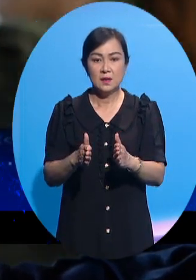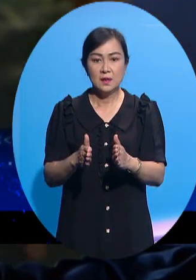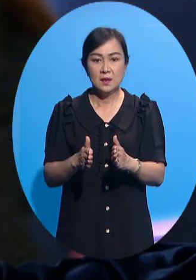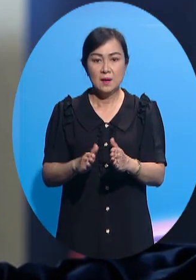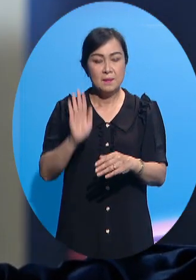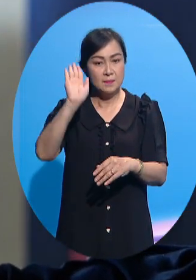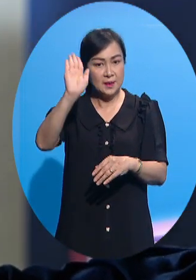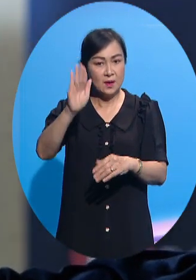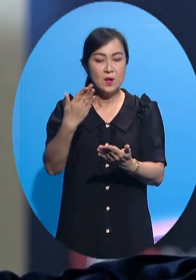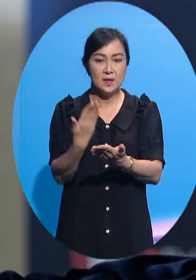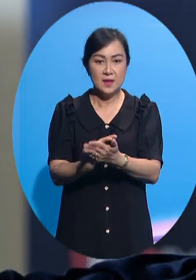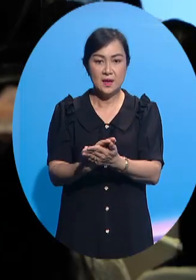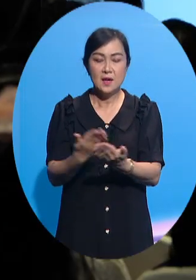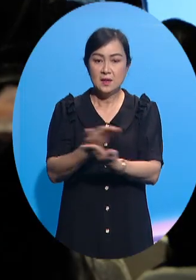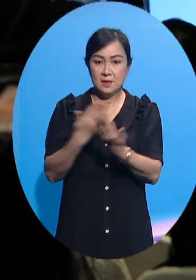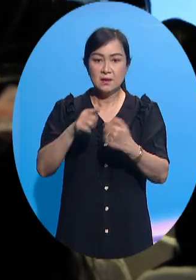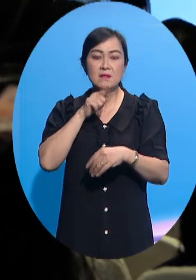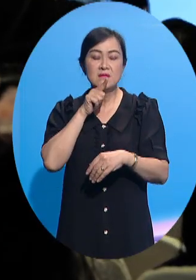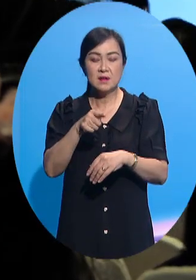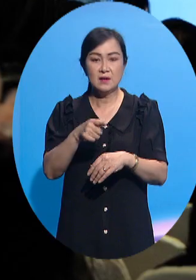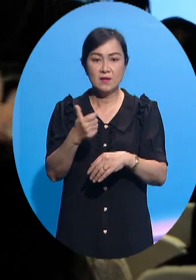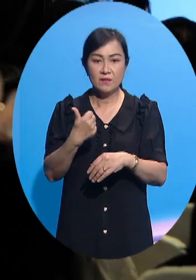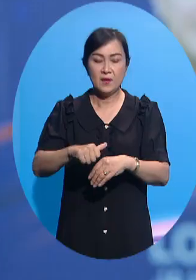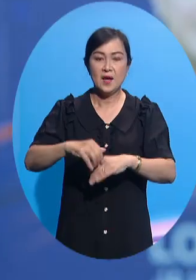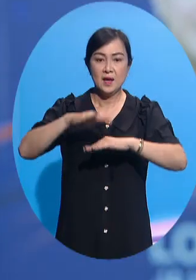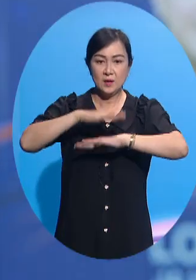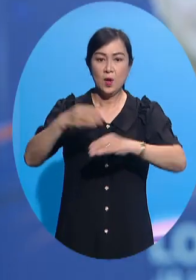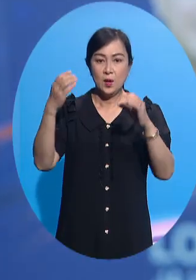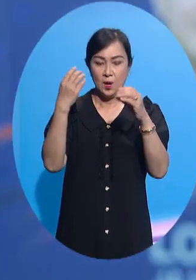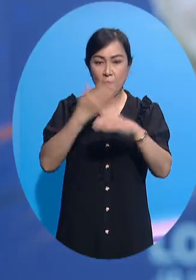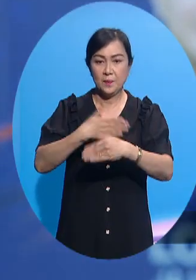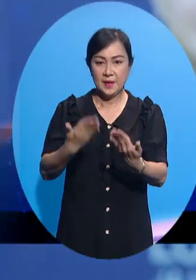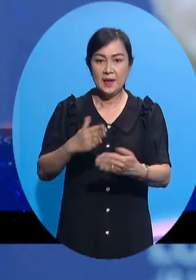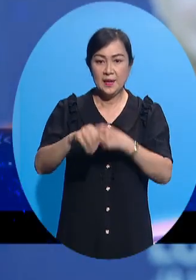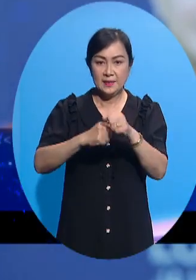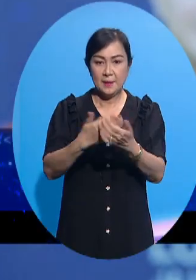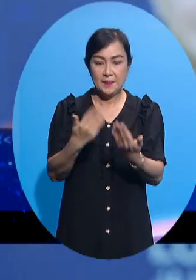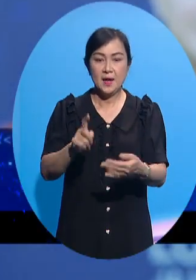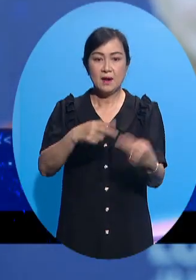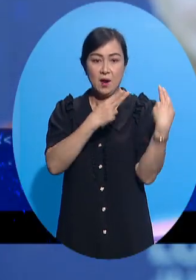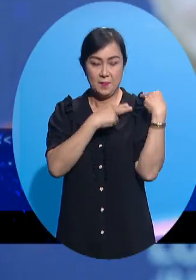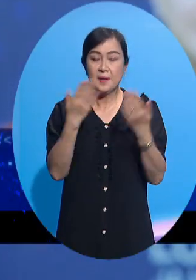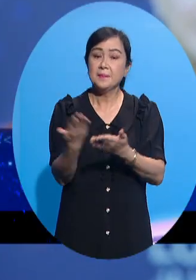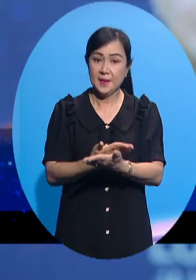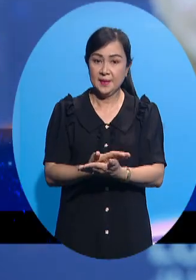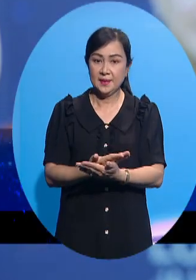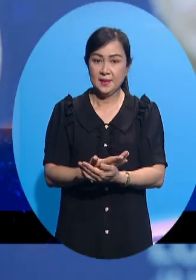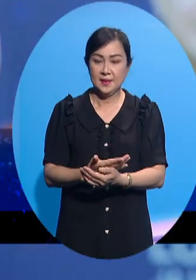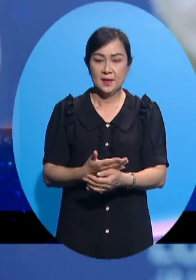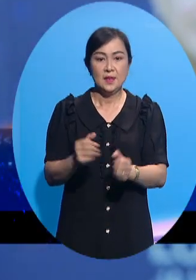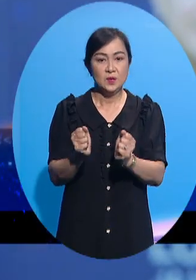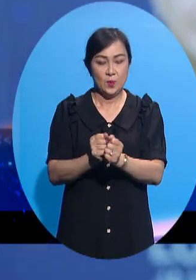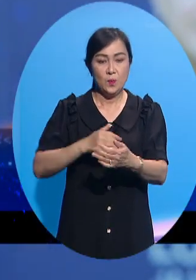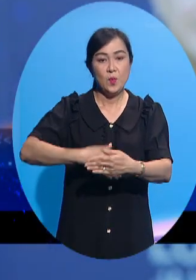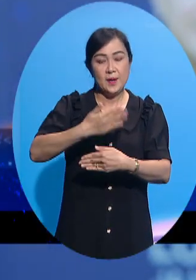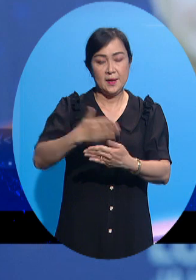những cái bước đầu đấy để nó trở thành thực chất và nó trở thành những cái kết quả cụ thể. Năm nay thì chúng tôi lại có thêm một cái sứ mệnh mới nữa và đi kèm một cái bối